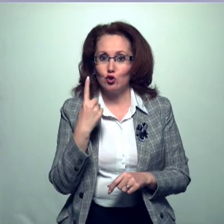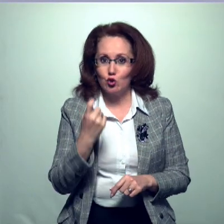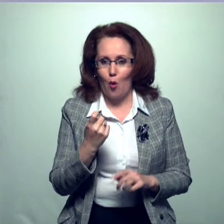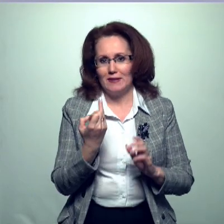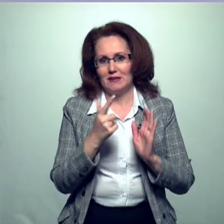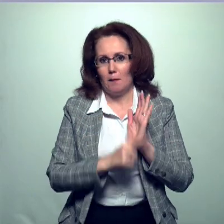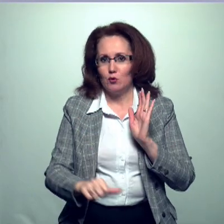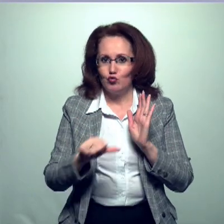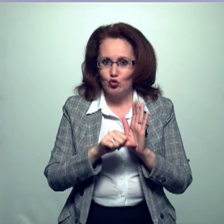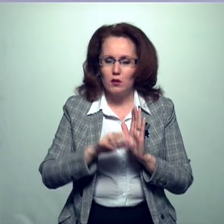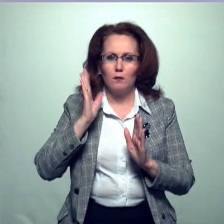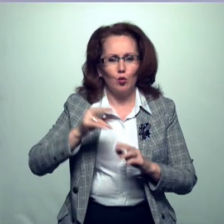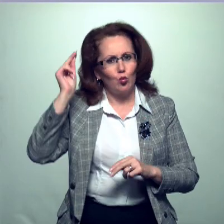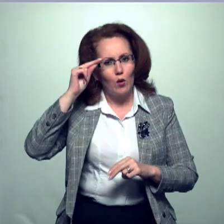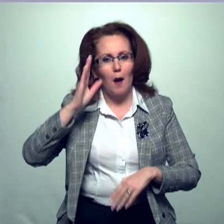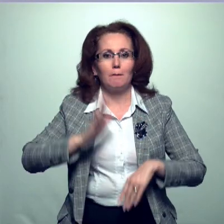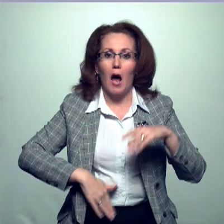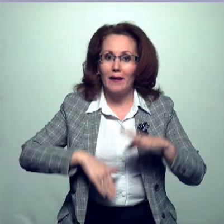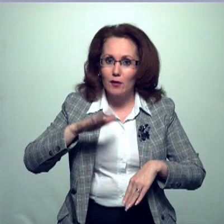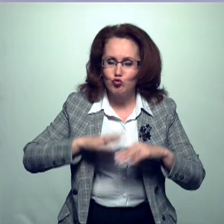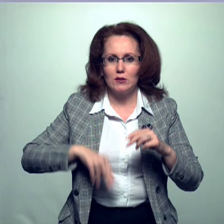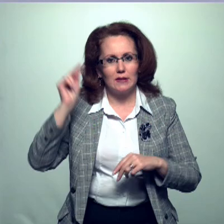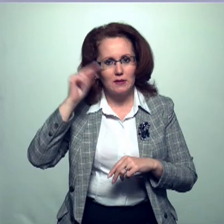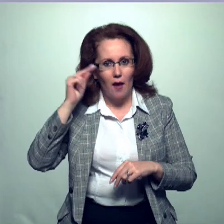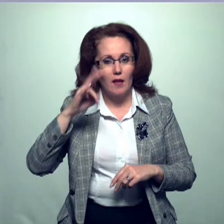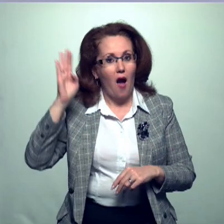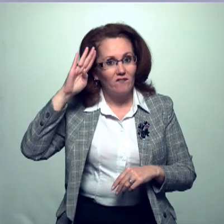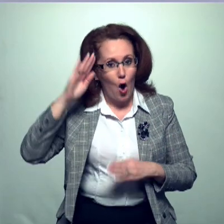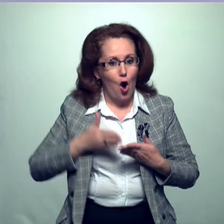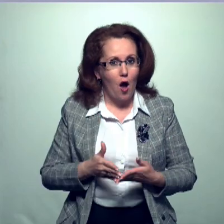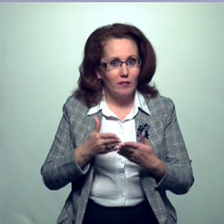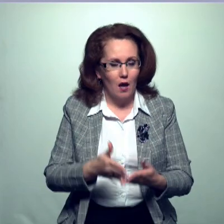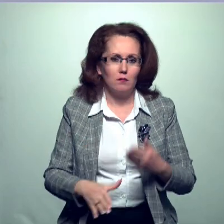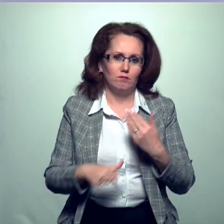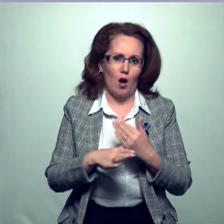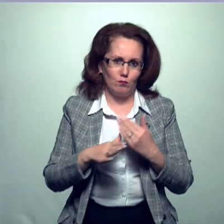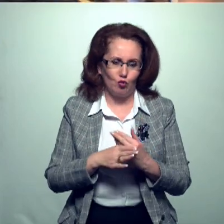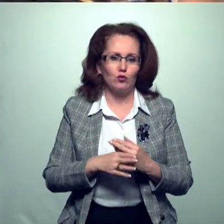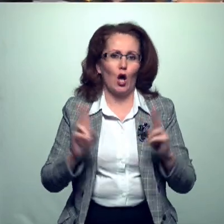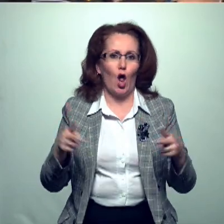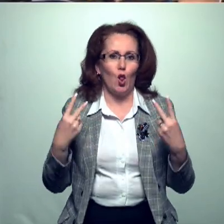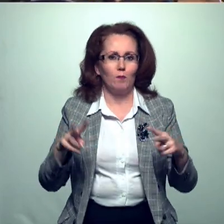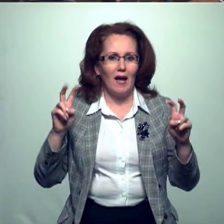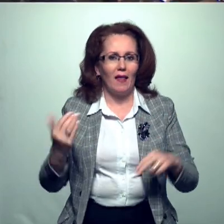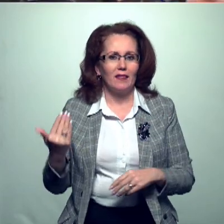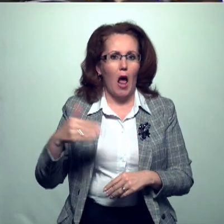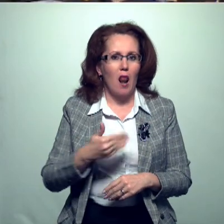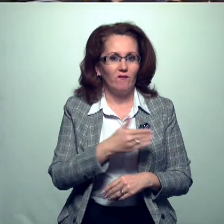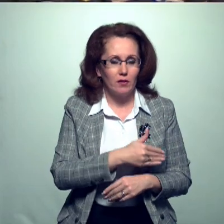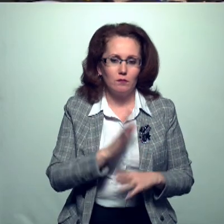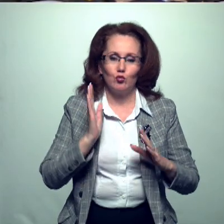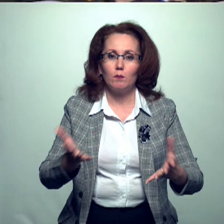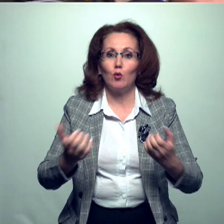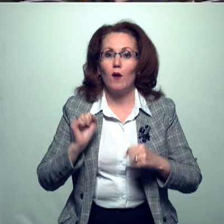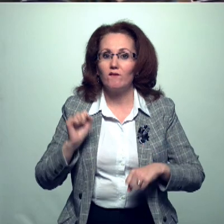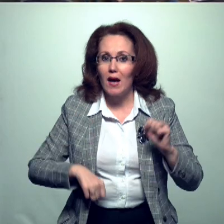будет возможность проходить и практические занятия на воде. В этом деле поможет городской клуб «Дельфин». Они будут